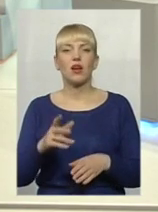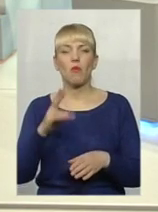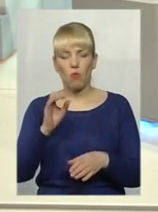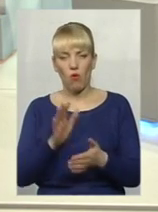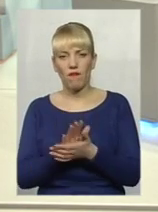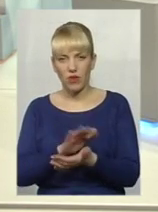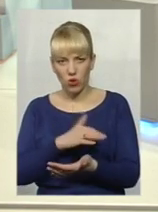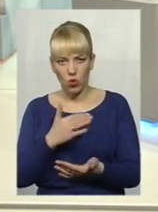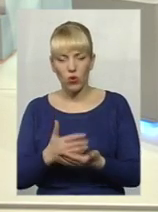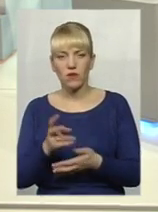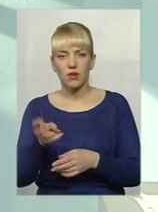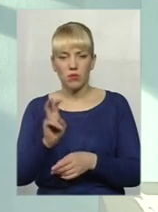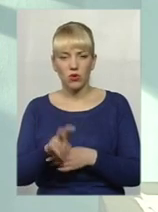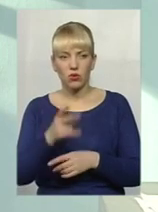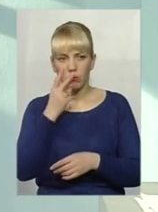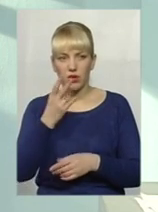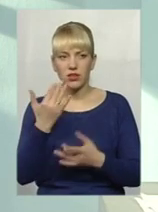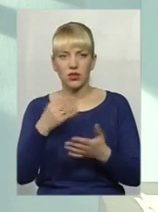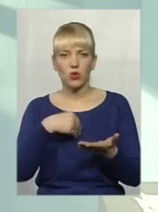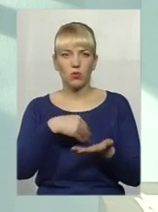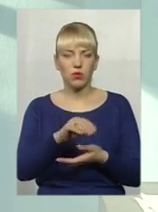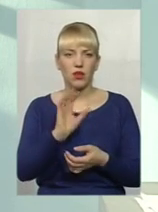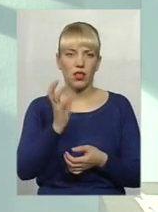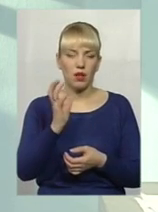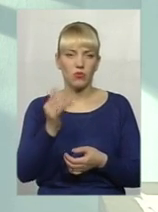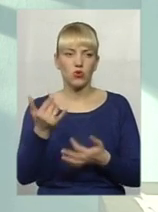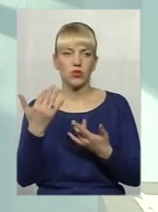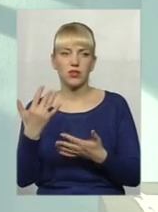установу, вони бачать приход, скільки вони закупили тих ламп і